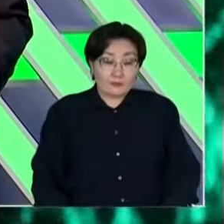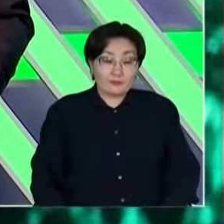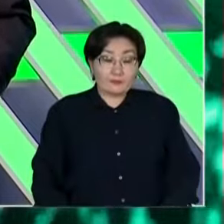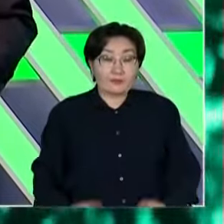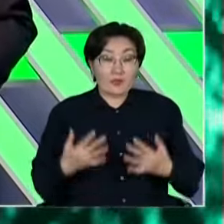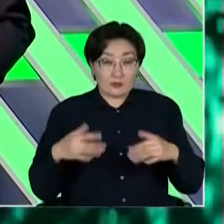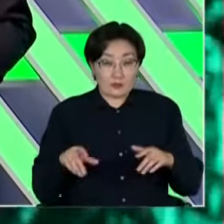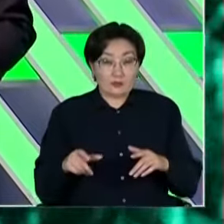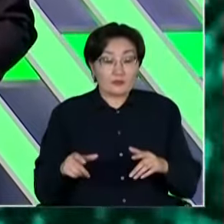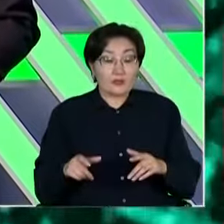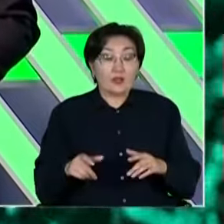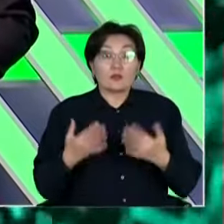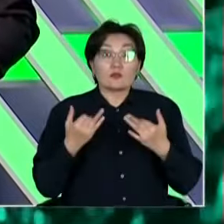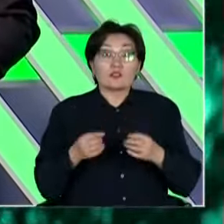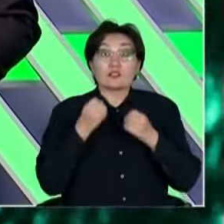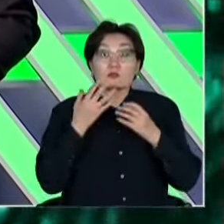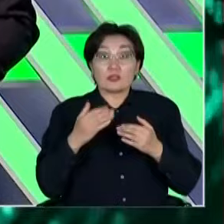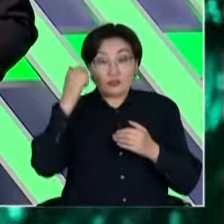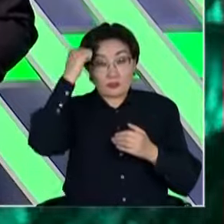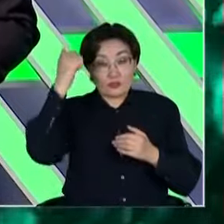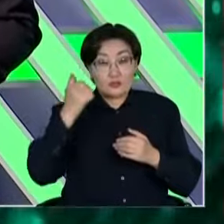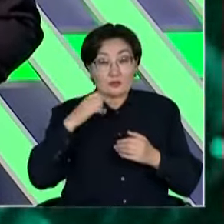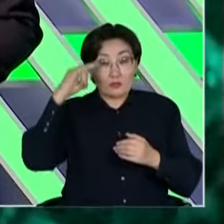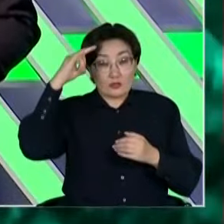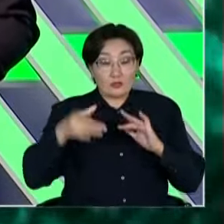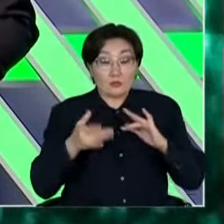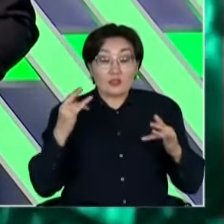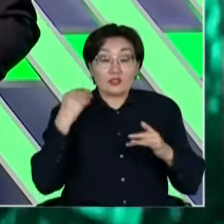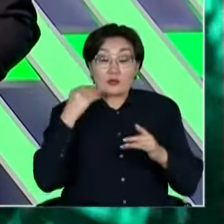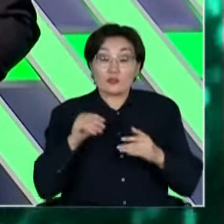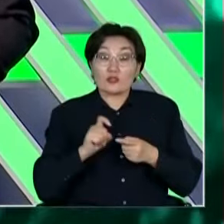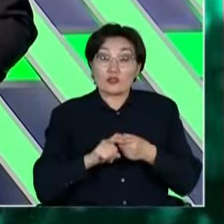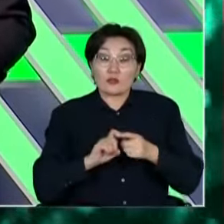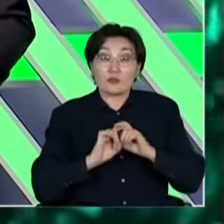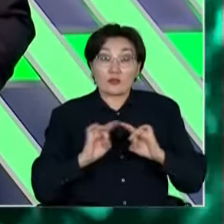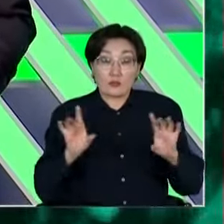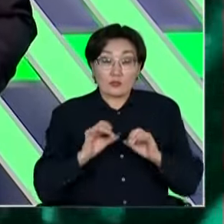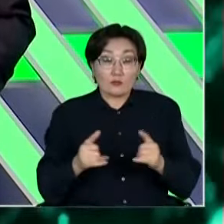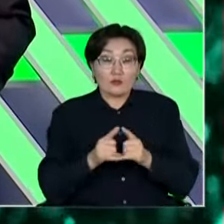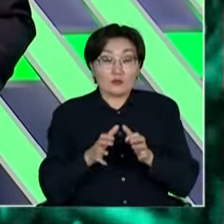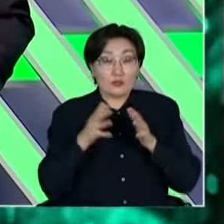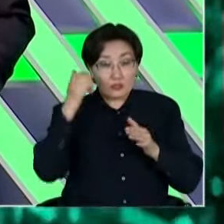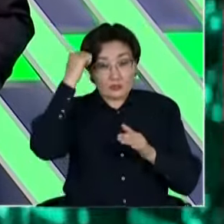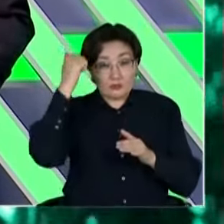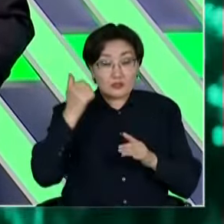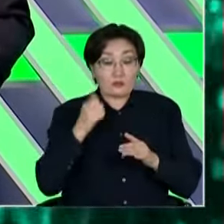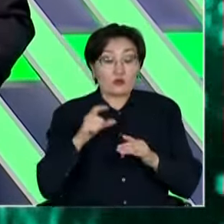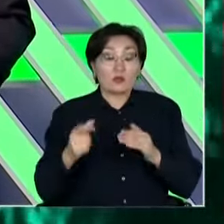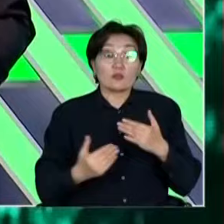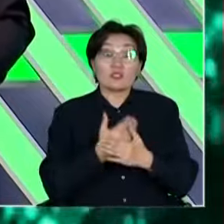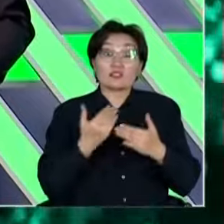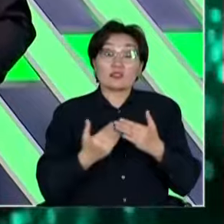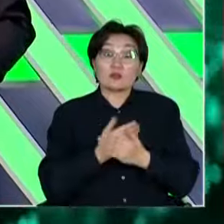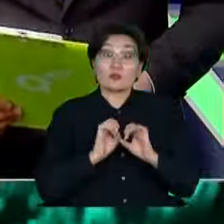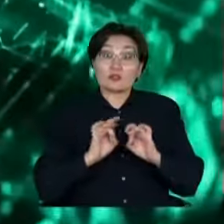сөз кезегі өзіңізде. Жақсы, рахмет, елдегі интернет сапасы туралы ақпарға қанық болдық. Жағымды жаңалықтарын көп болсын. Еске салайық, экономикалық шолу